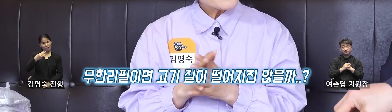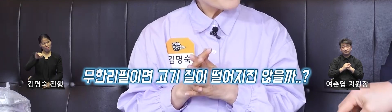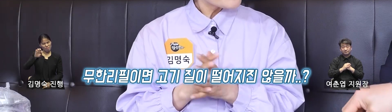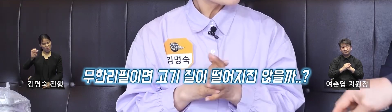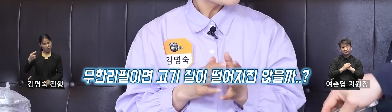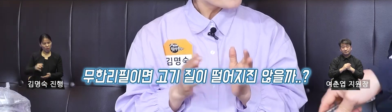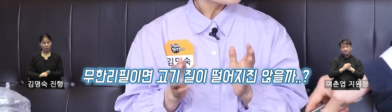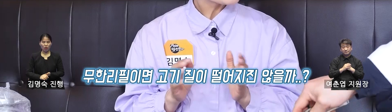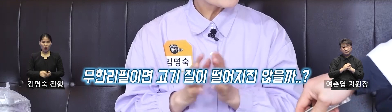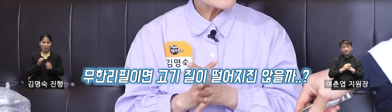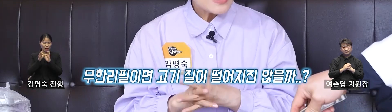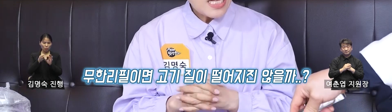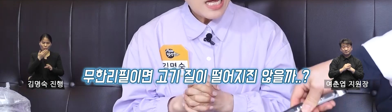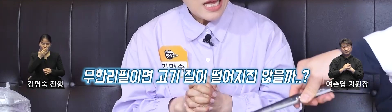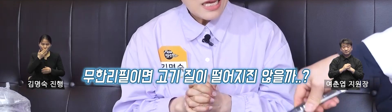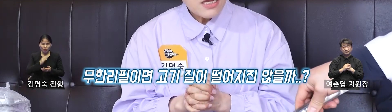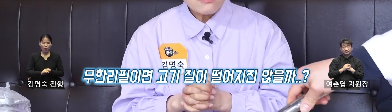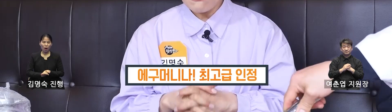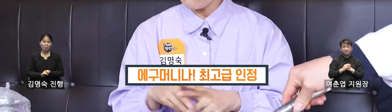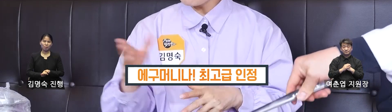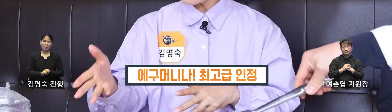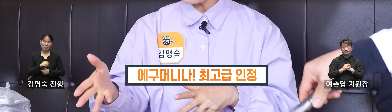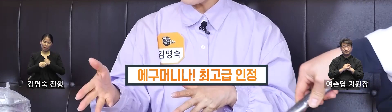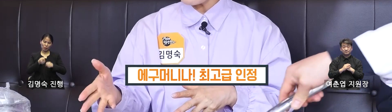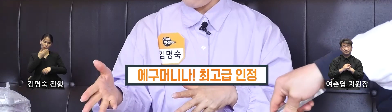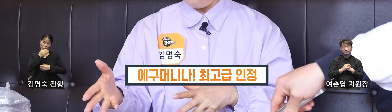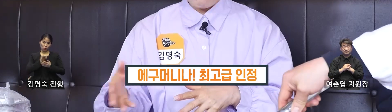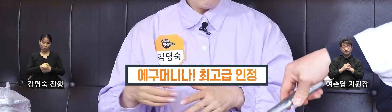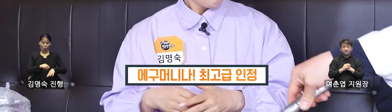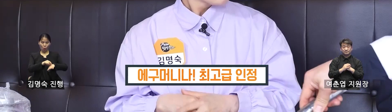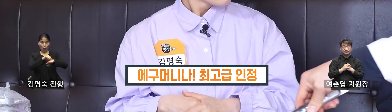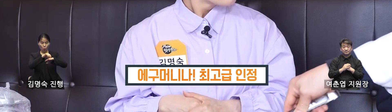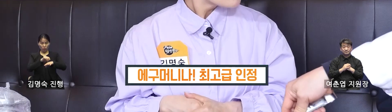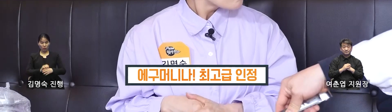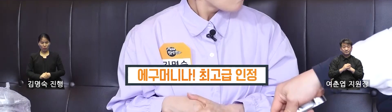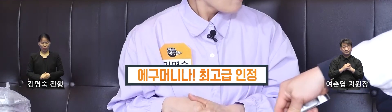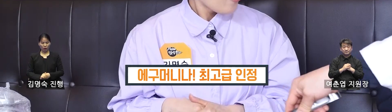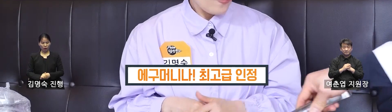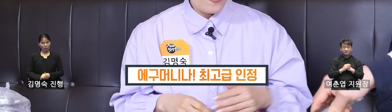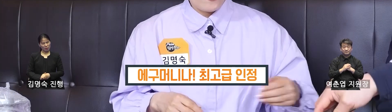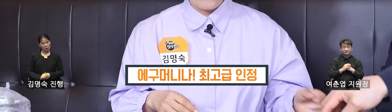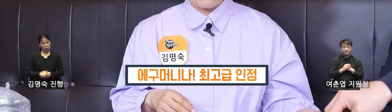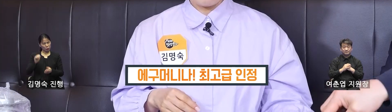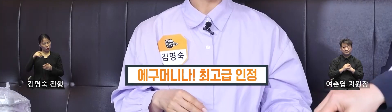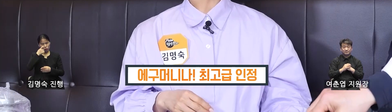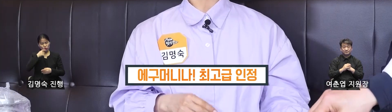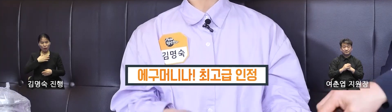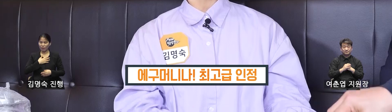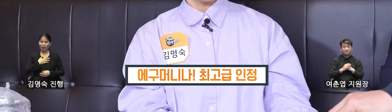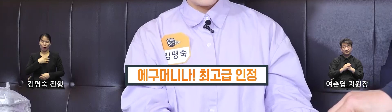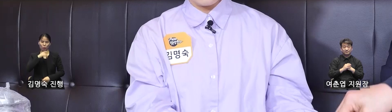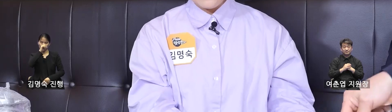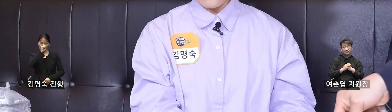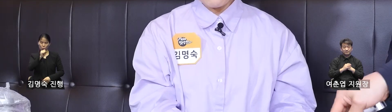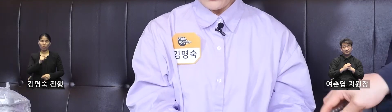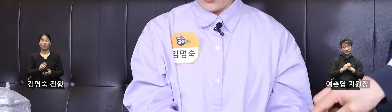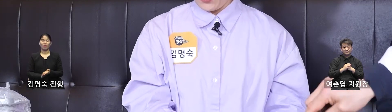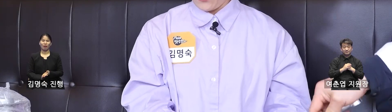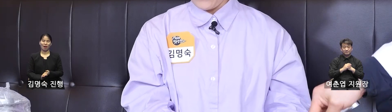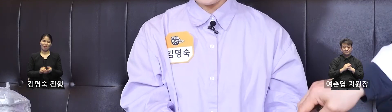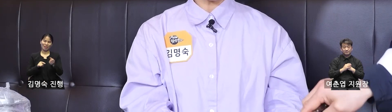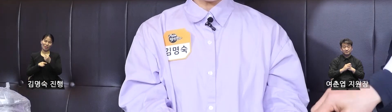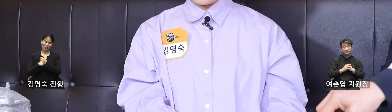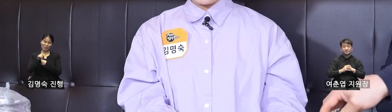무한리필이면 이제 좀 이제 좀 고기가 한데 고기를 보니까 너무 좋은 거예요. 아 그런 이유가